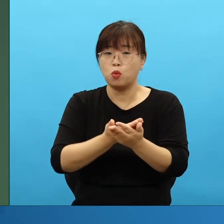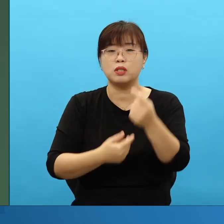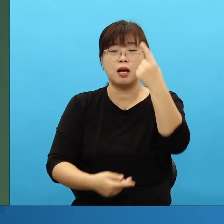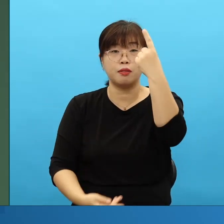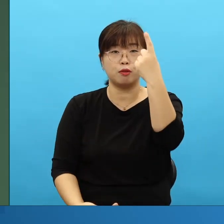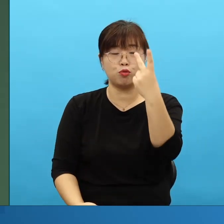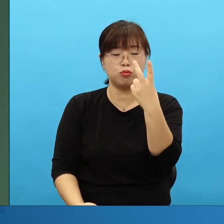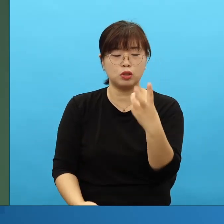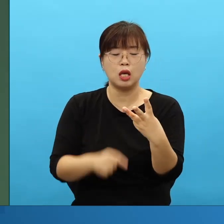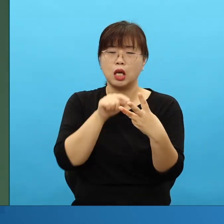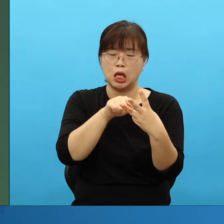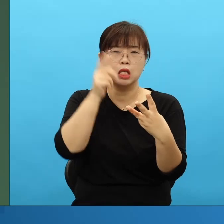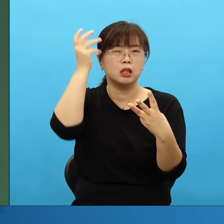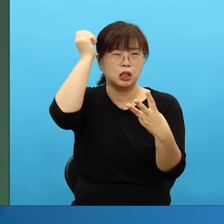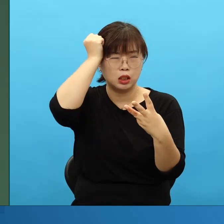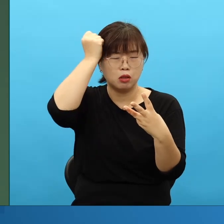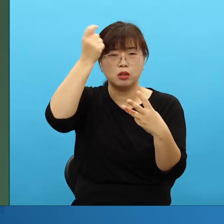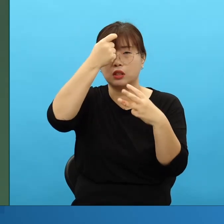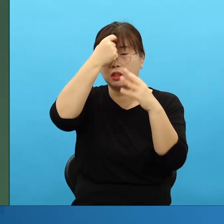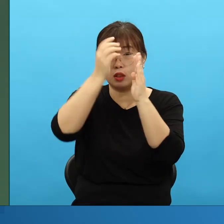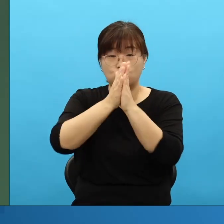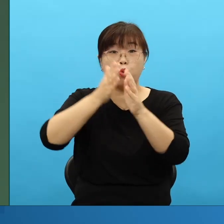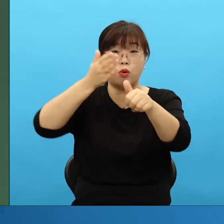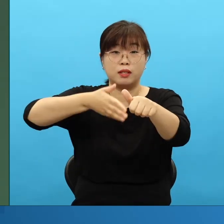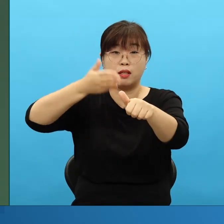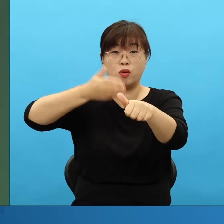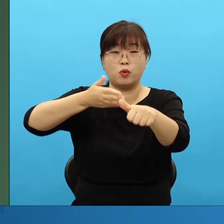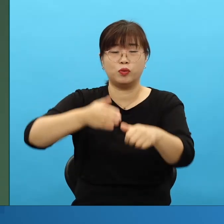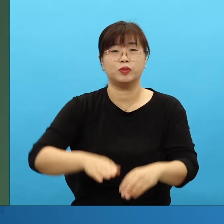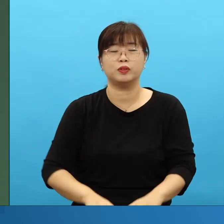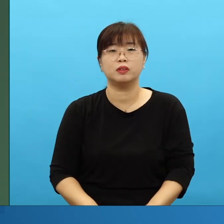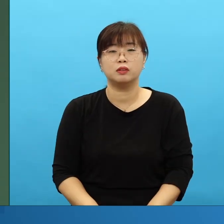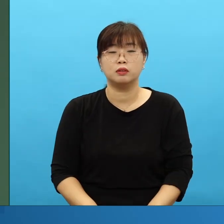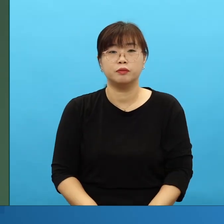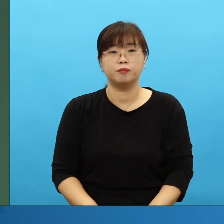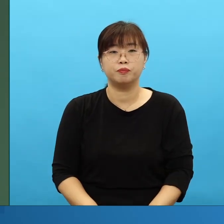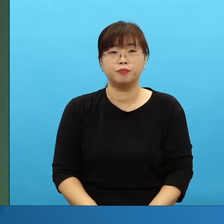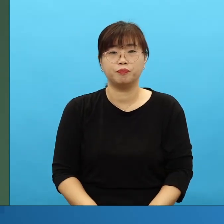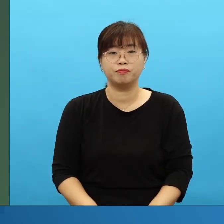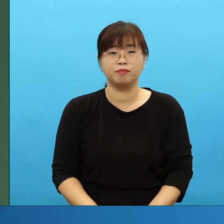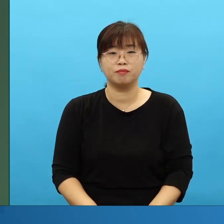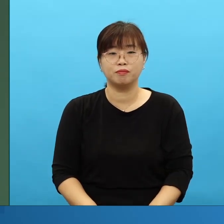begin this prayer. 그러면은 모든 삶이